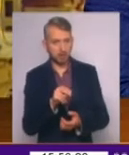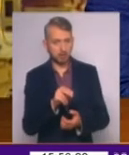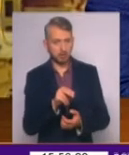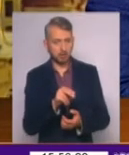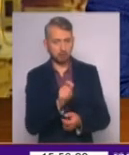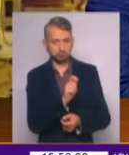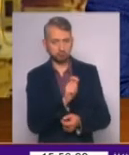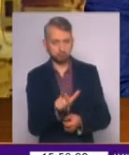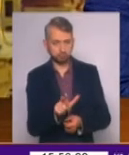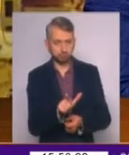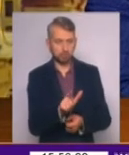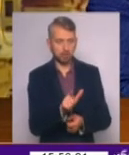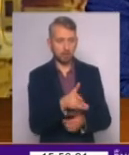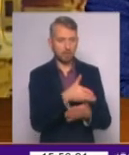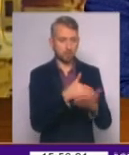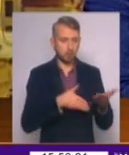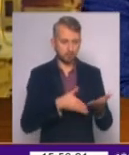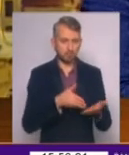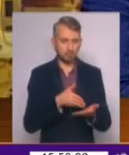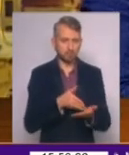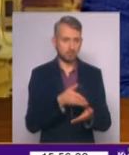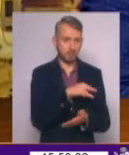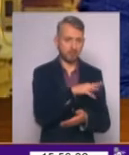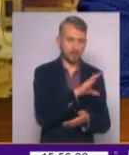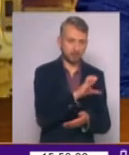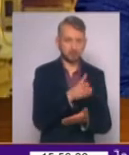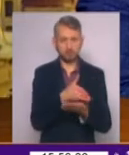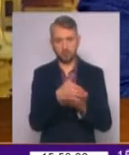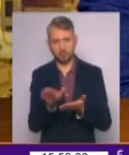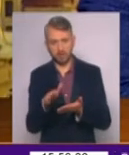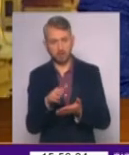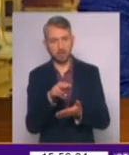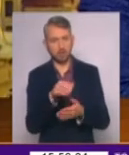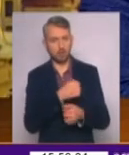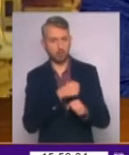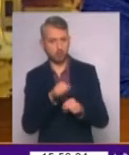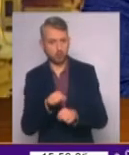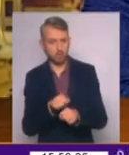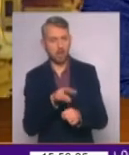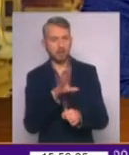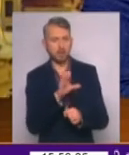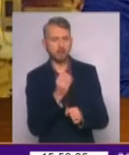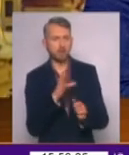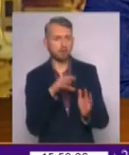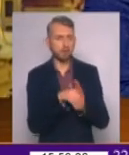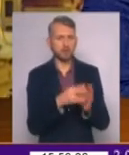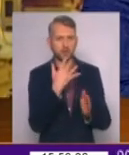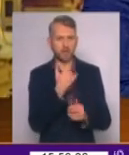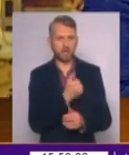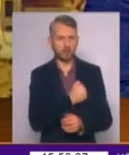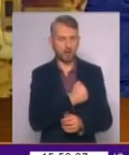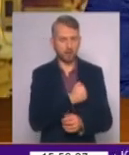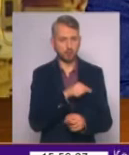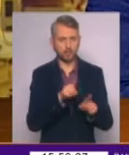навпіл. Половина йде МВС, половина йде Міноборони. Mm-hmm. Ну, зрозуміло, що в МВС ще входять підрозділи Національної гвардії, які